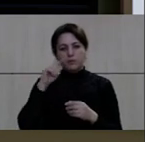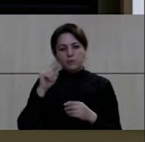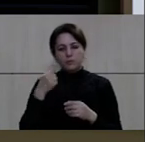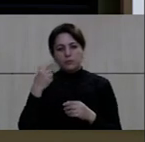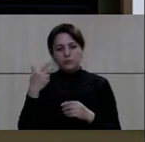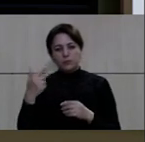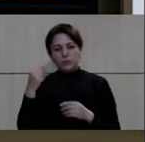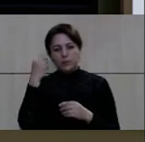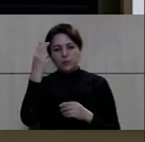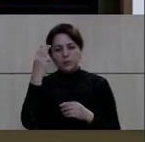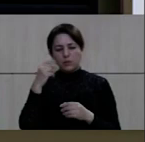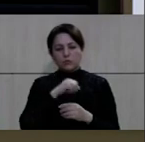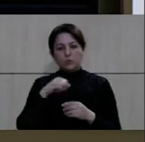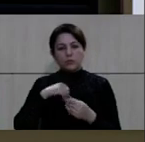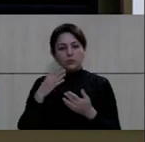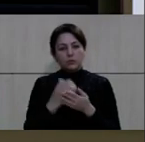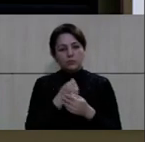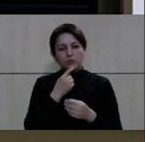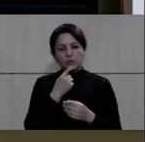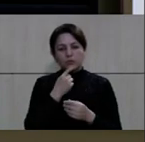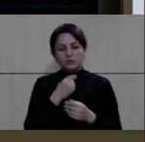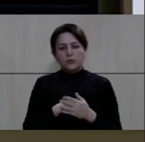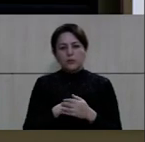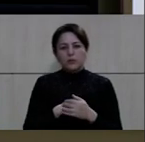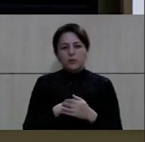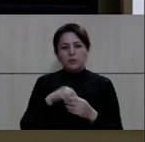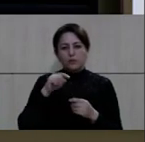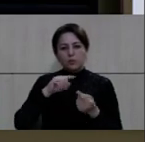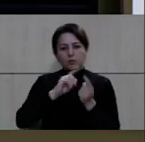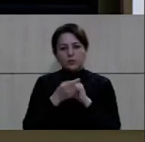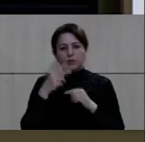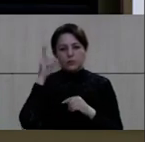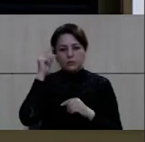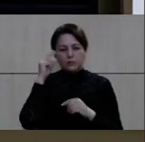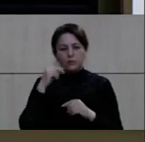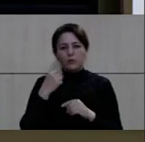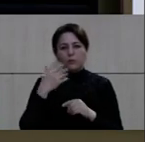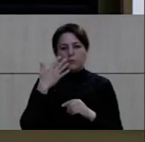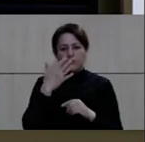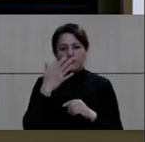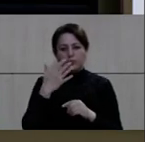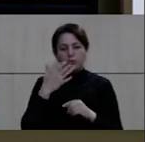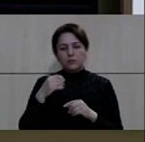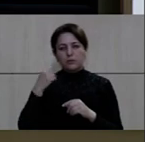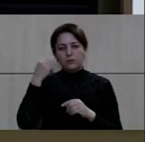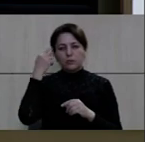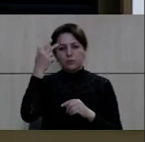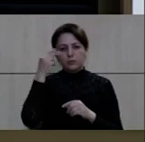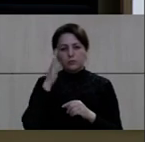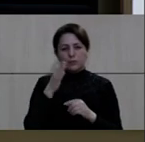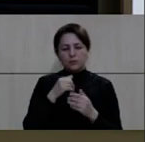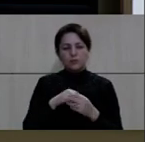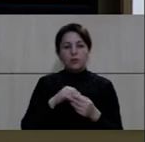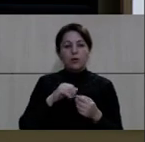2. Qani o'zingiz endi topingchi? Unga teskari son 5 dan 3 ekan. Mana